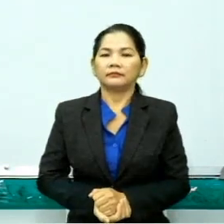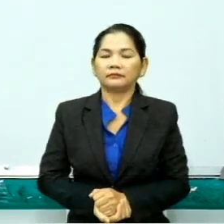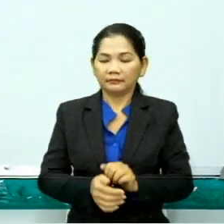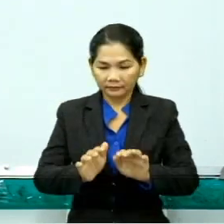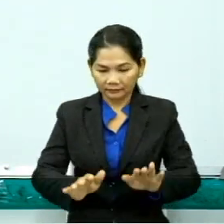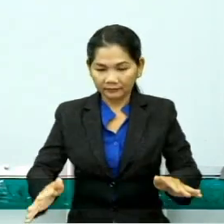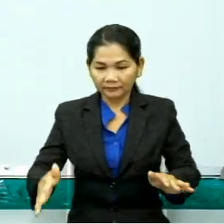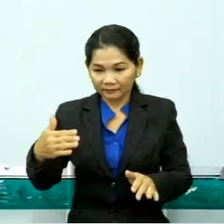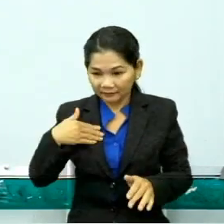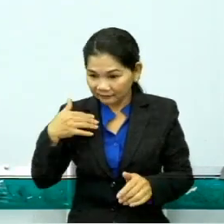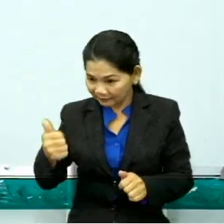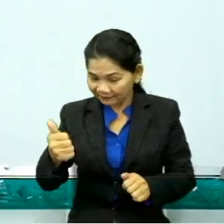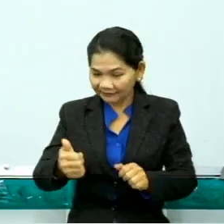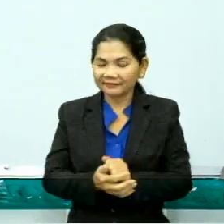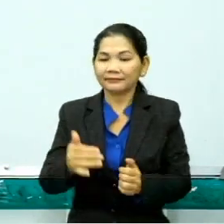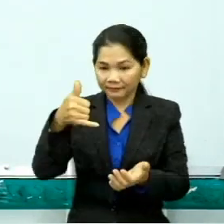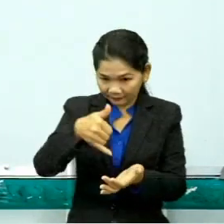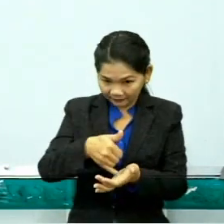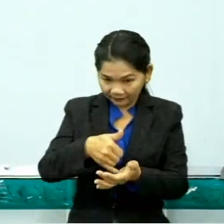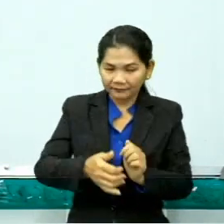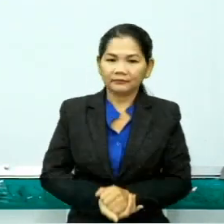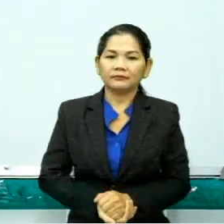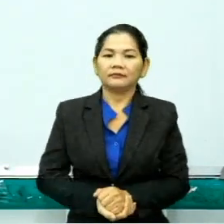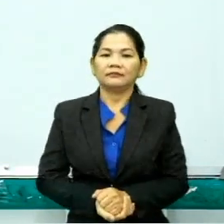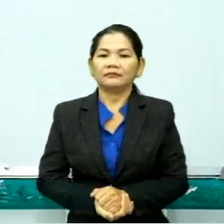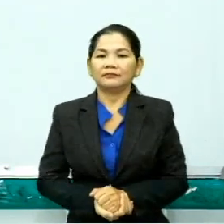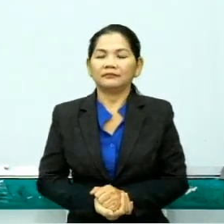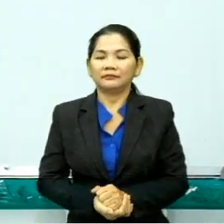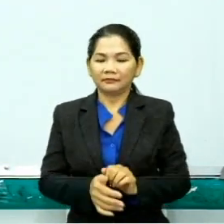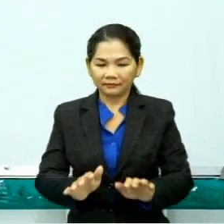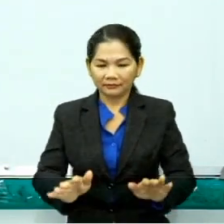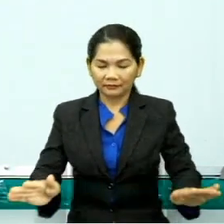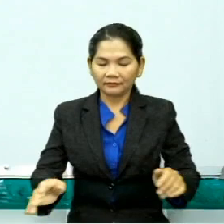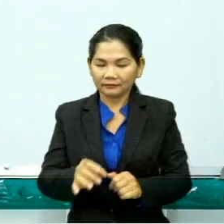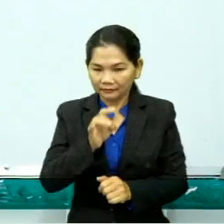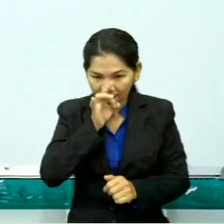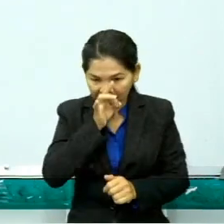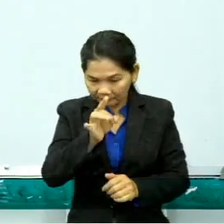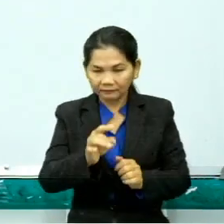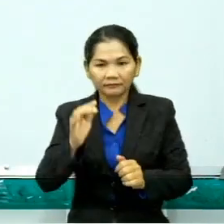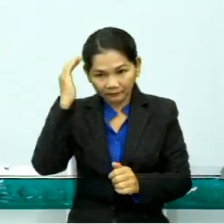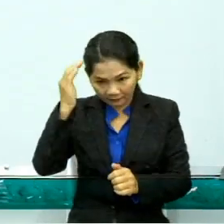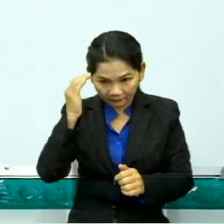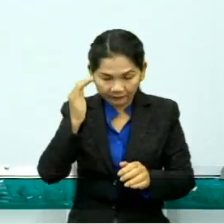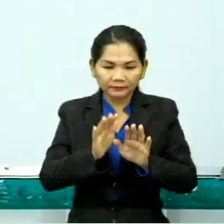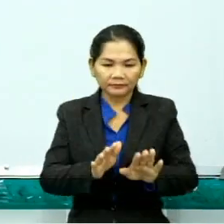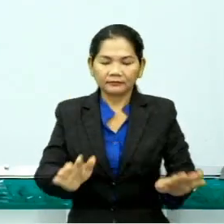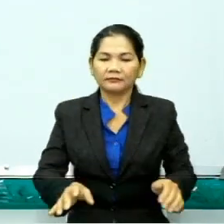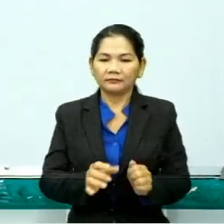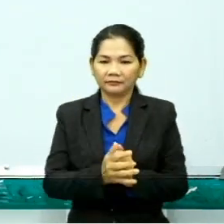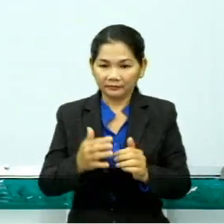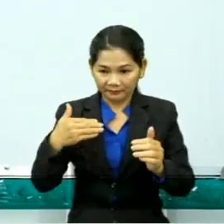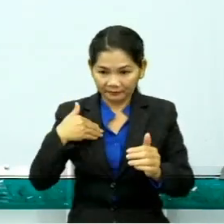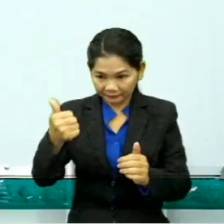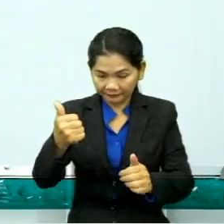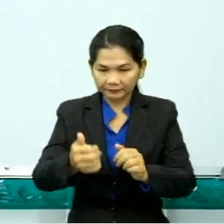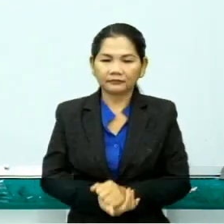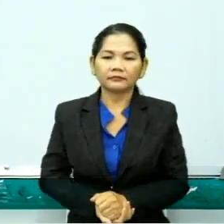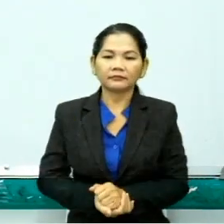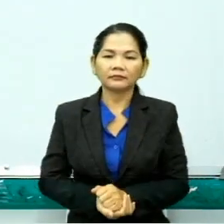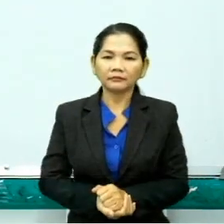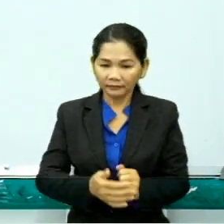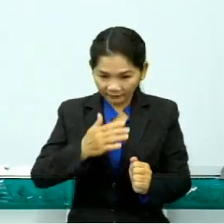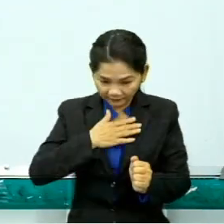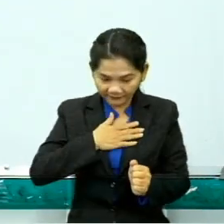con tặng ạ khả nê sọc xa bài tê côn, thì ngày ní. Chà, con tặng ạ nè cựu xong không tha côn tặng ạ khả nê sọc xa bài. Trong